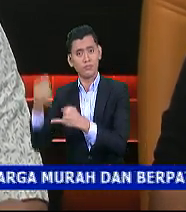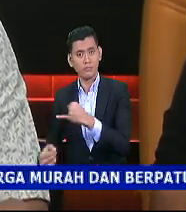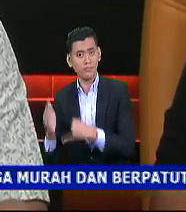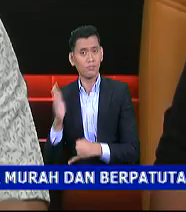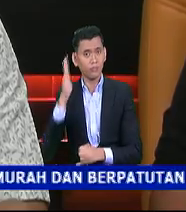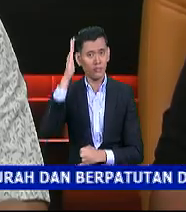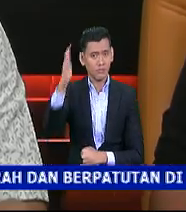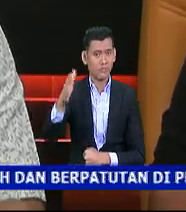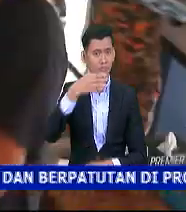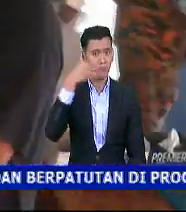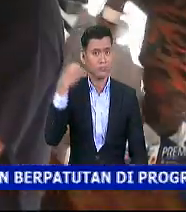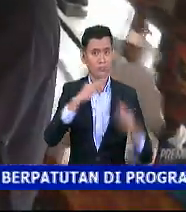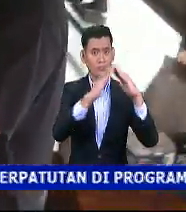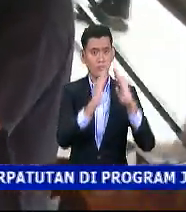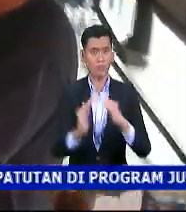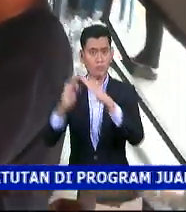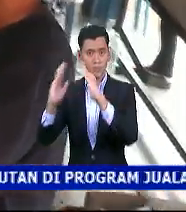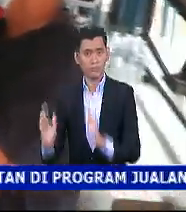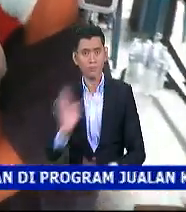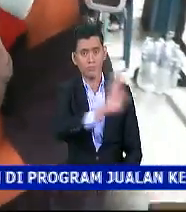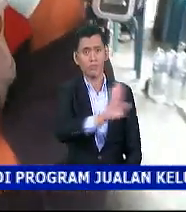akan balik ke rumah masing-masing.